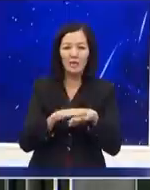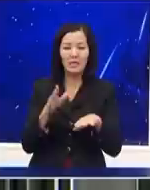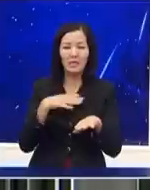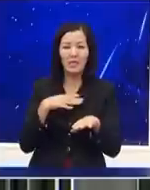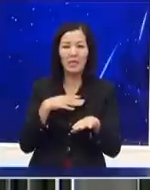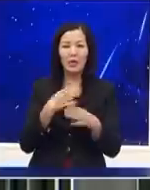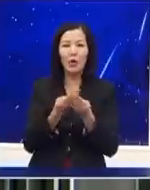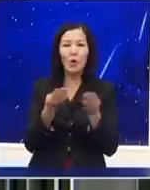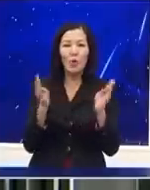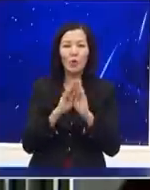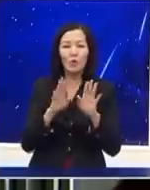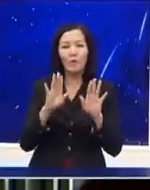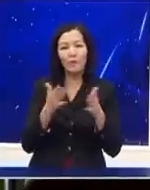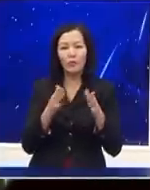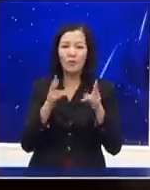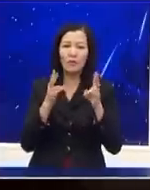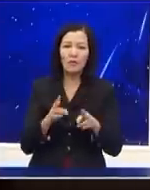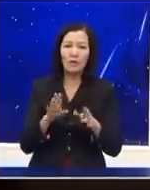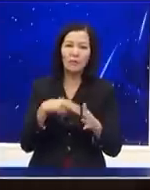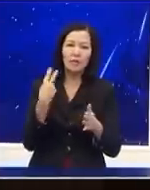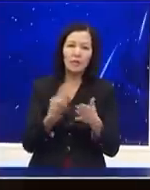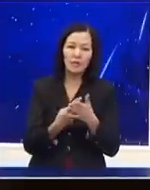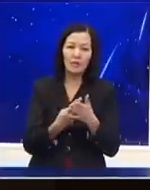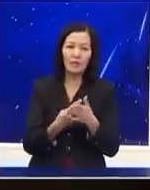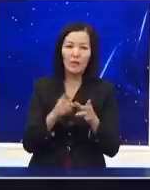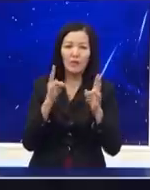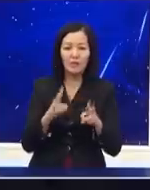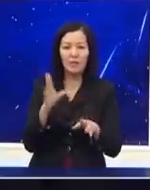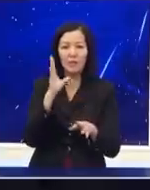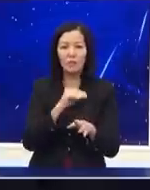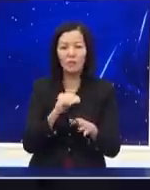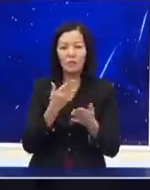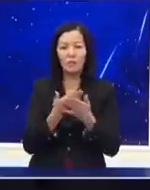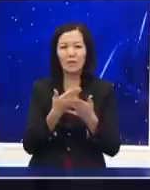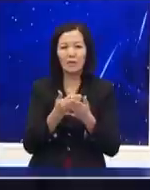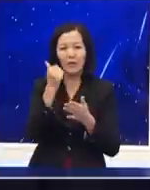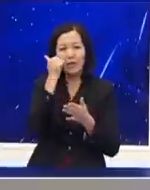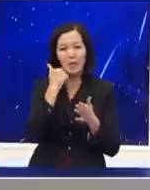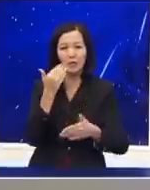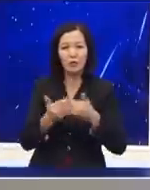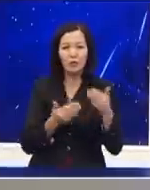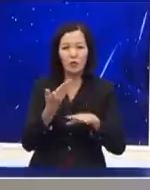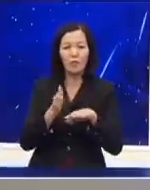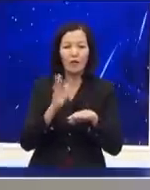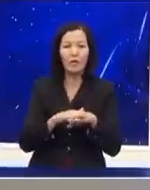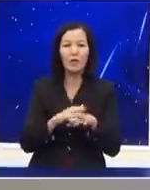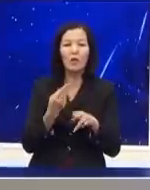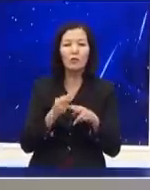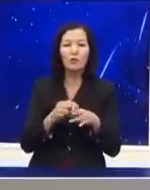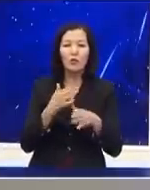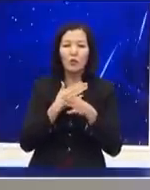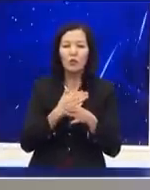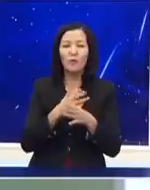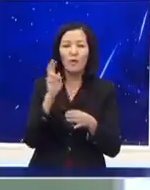оқыс жағдайлар болмай тұрмайды. Біреуі тайып жығылып, аяқ қолын сындырса, енді бірі кәріліктен жүре алмай қалады. Осындай кезде көмекке